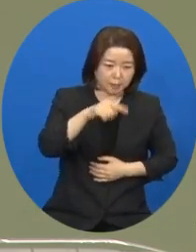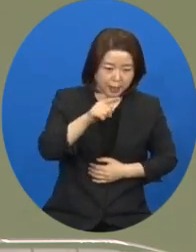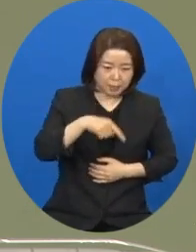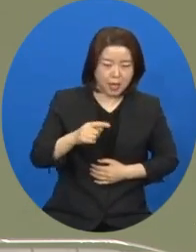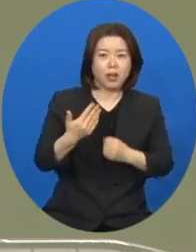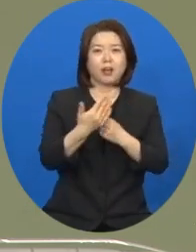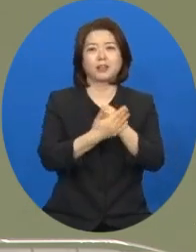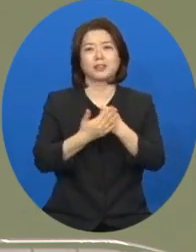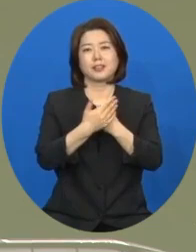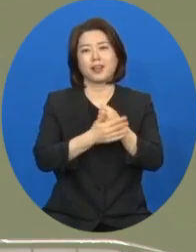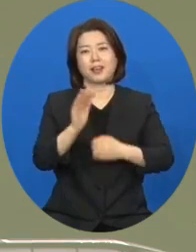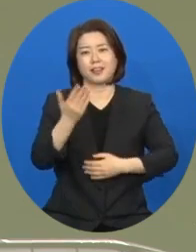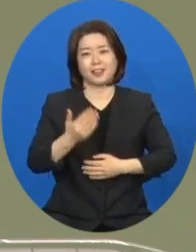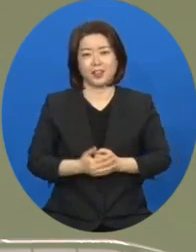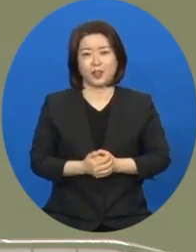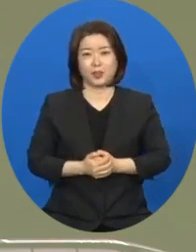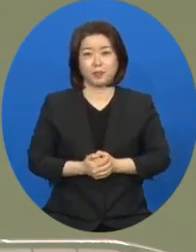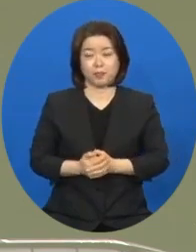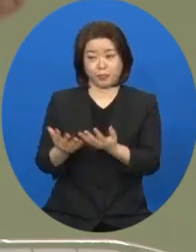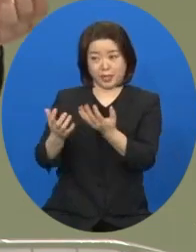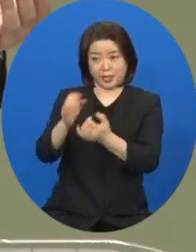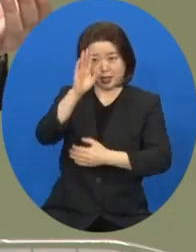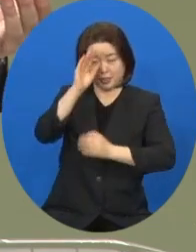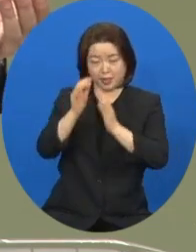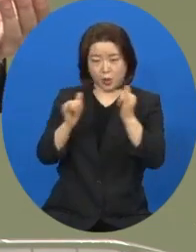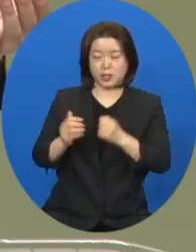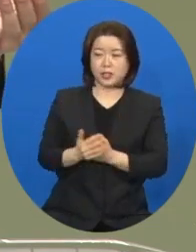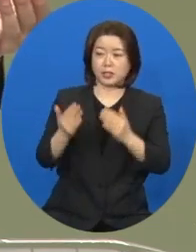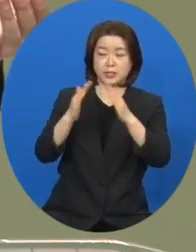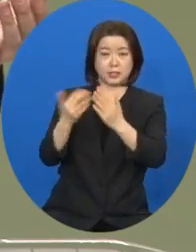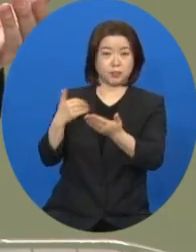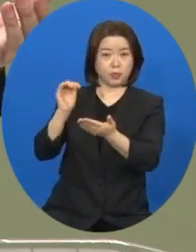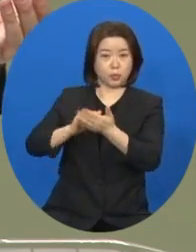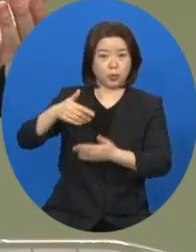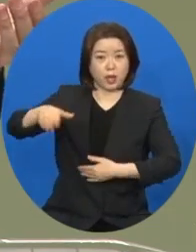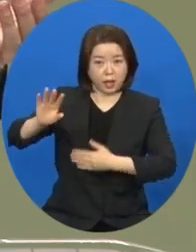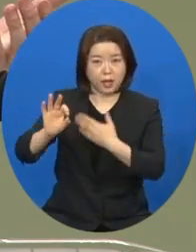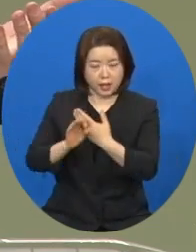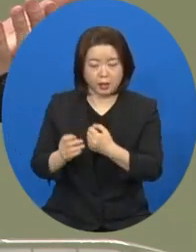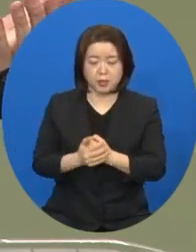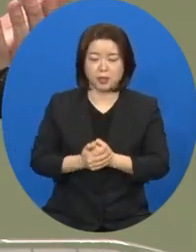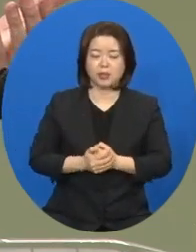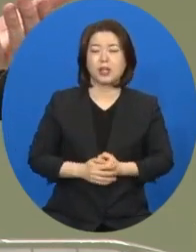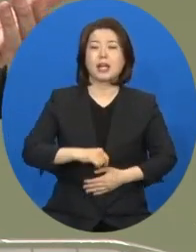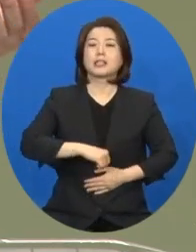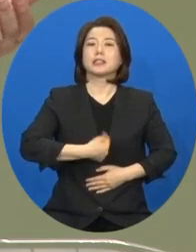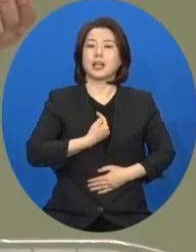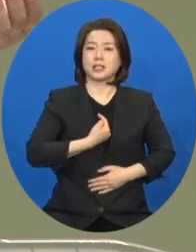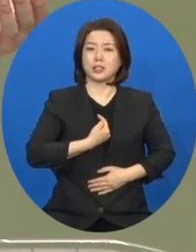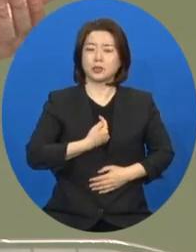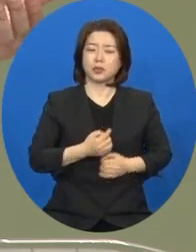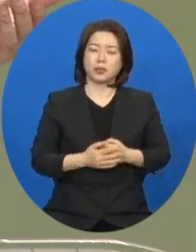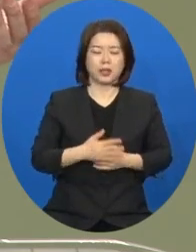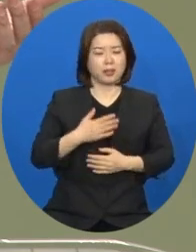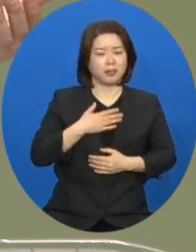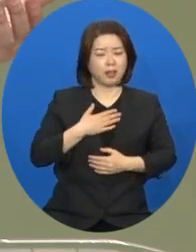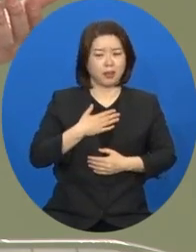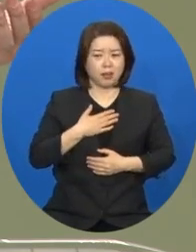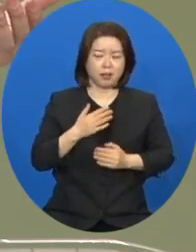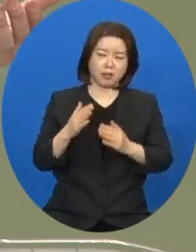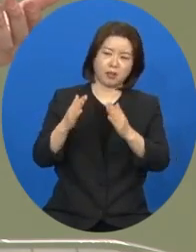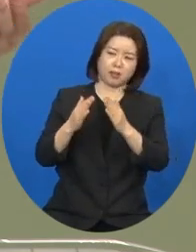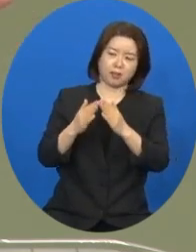왜냐하면 자, 나 환자가 집으로 돌아갈 경우에 나 환자 자신도 내가 돌아가도